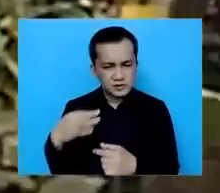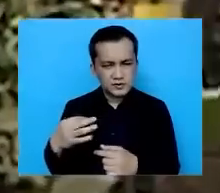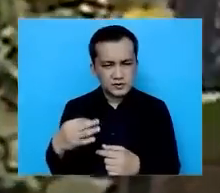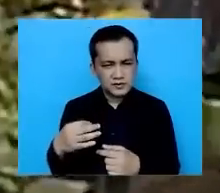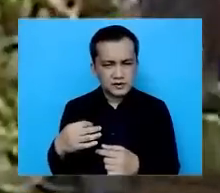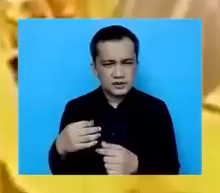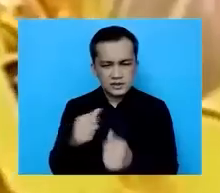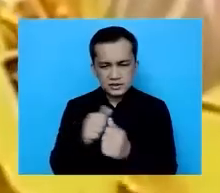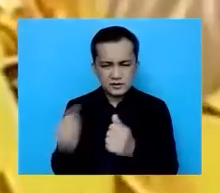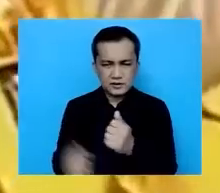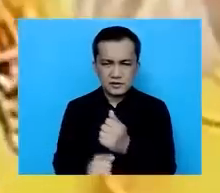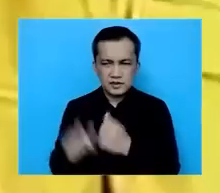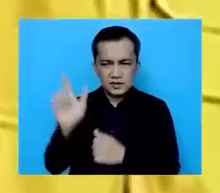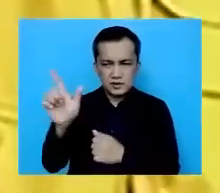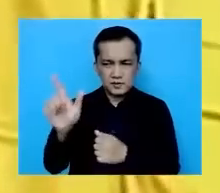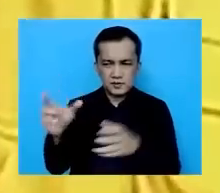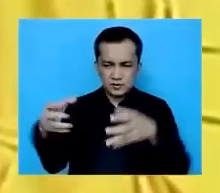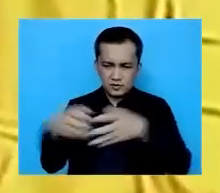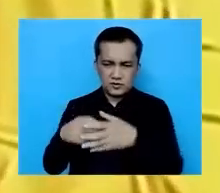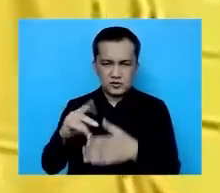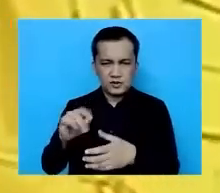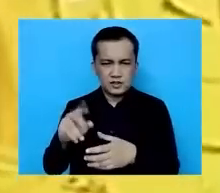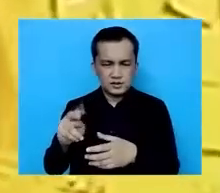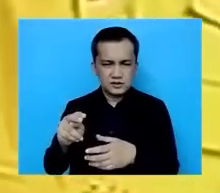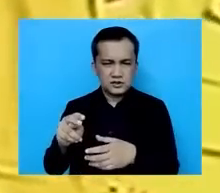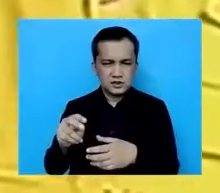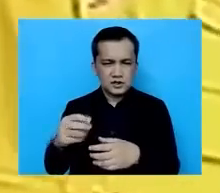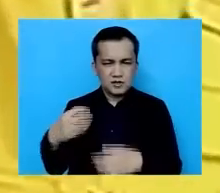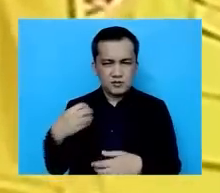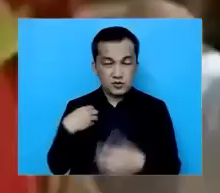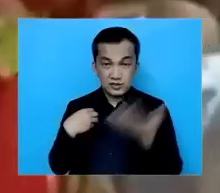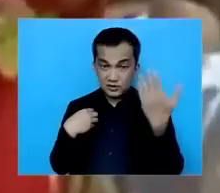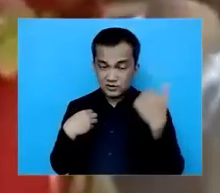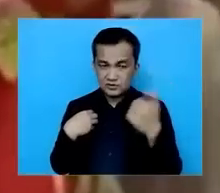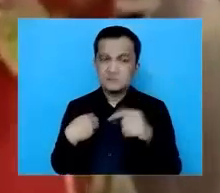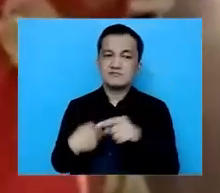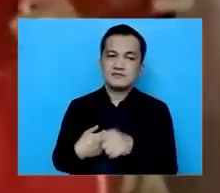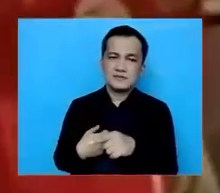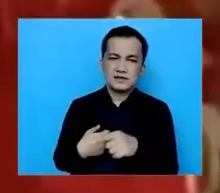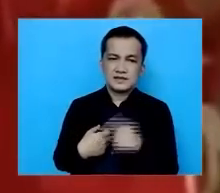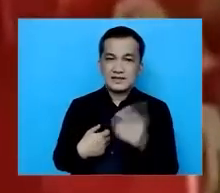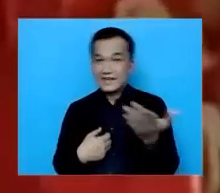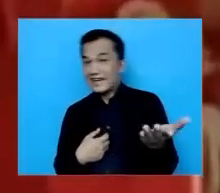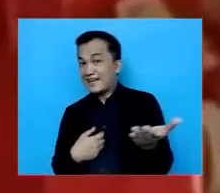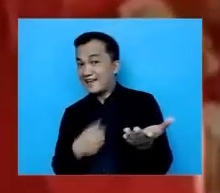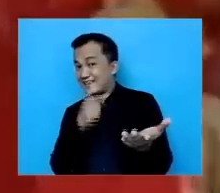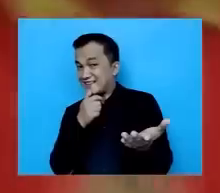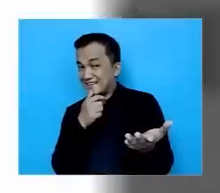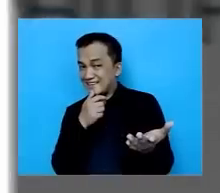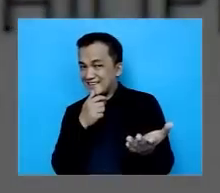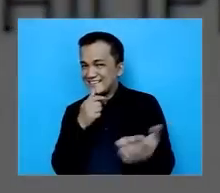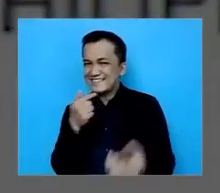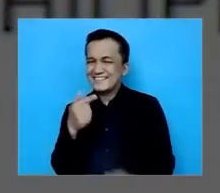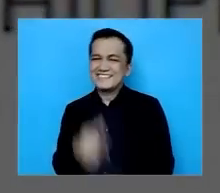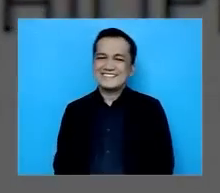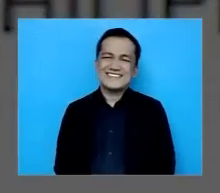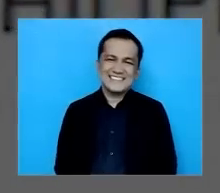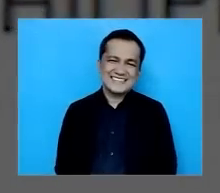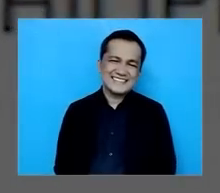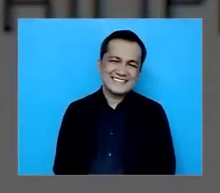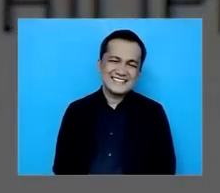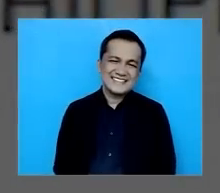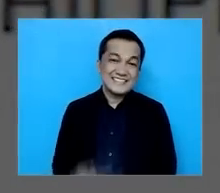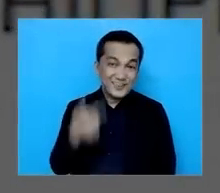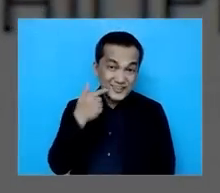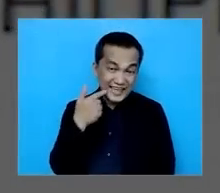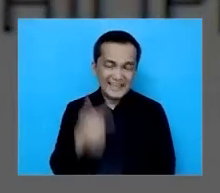Power Coalition. At ang bossing noon ay walang iba kundi, tarat! Ate Glo! So ano nang mangyayari